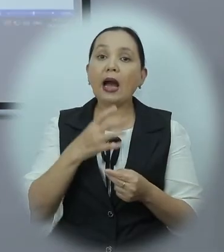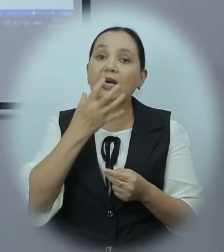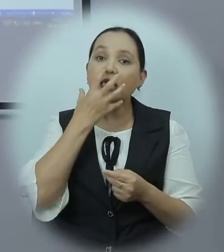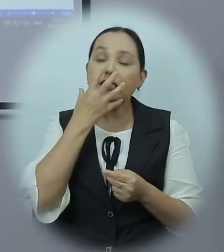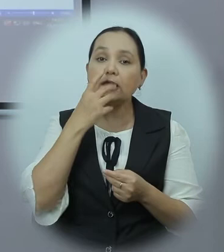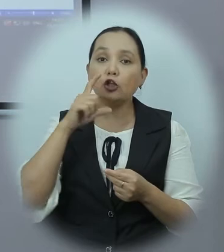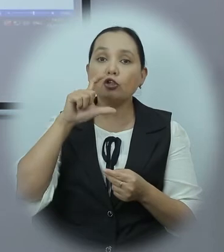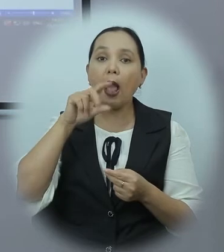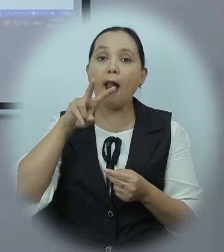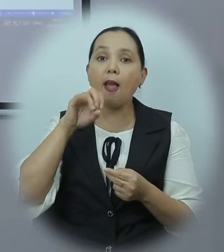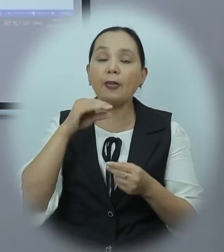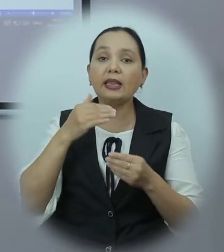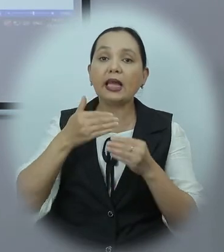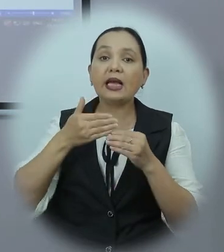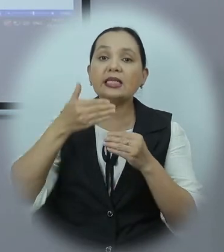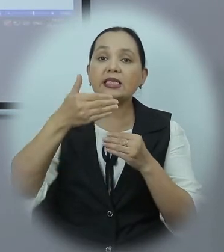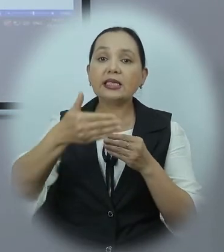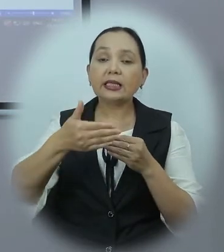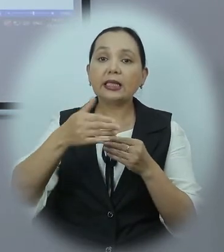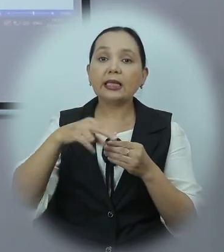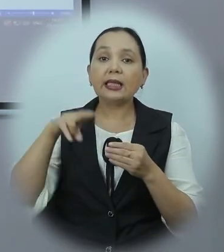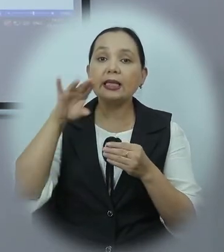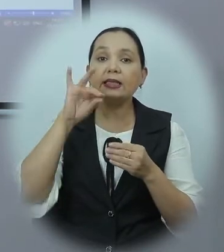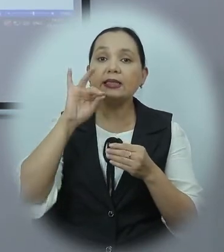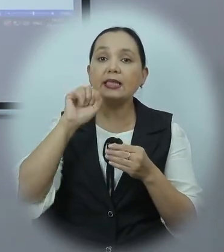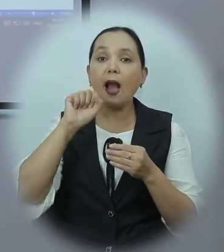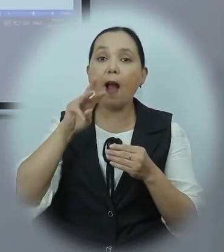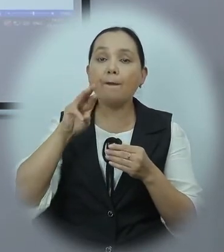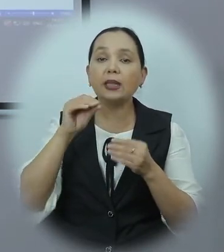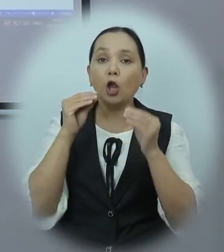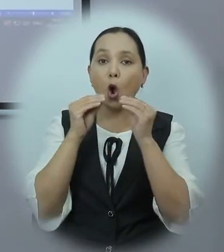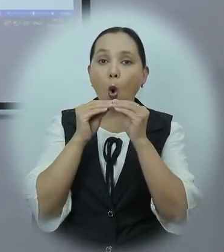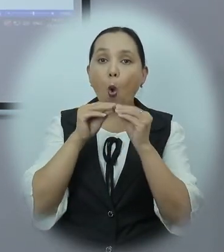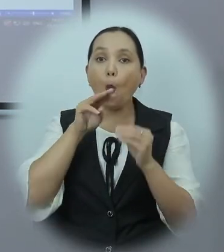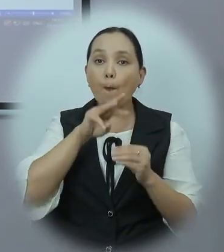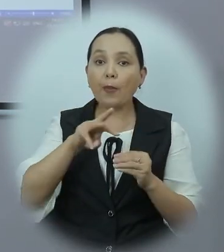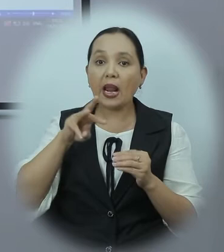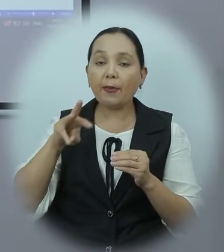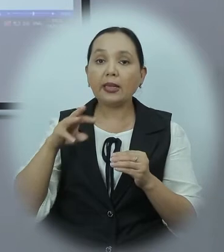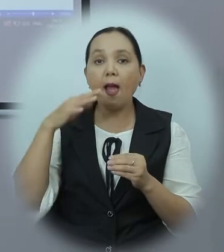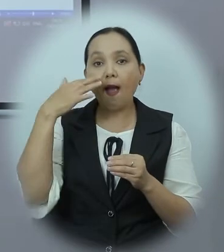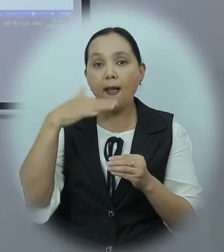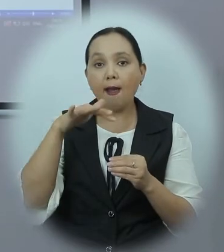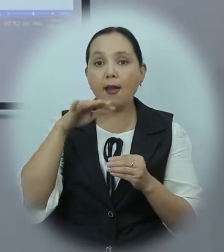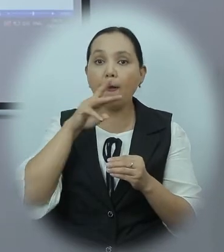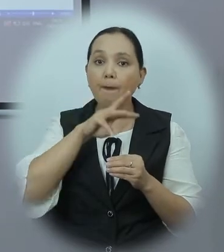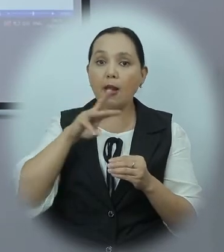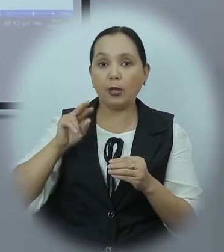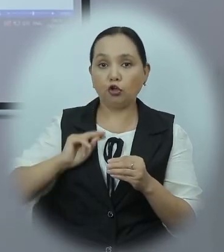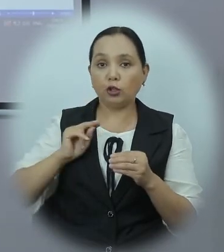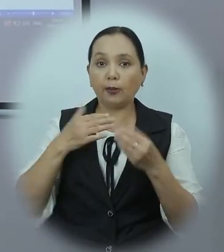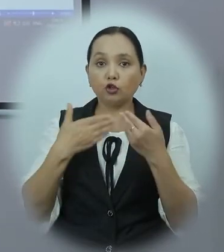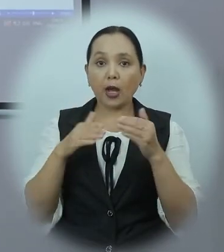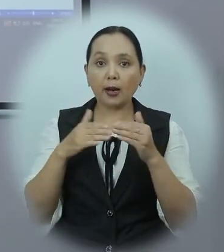qizdirish elementining sirtidagi diametri 10 mm'dan 50 mm'gacha ishlab